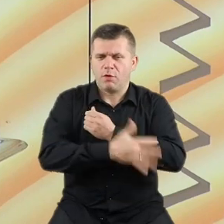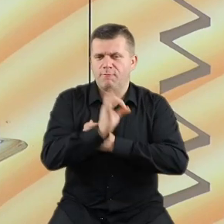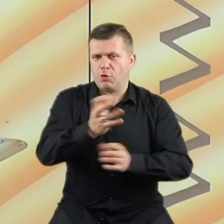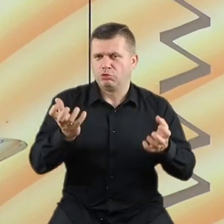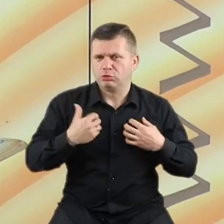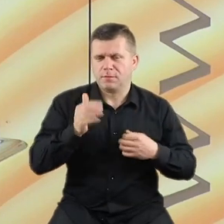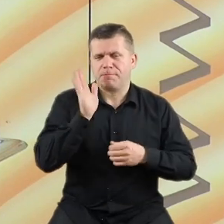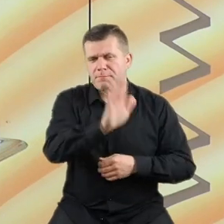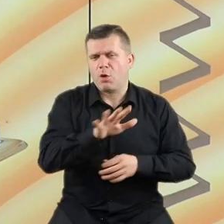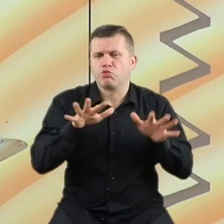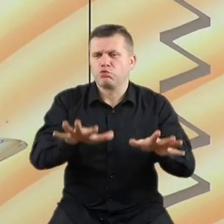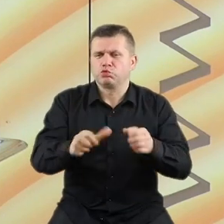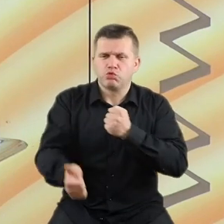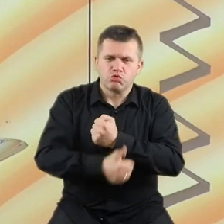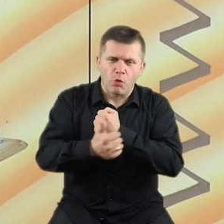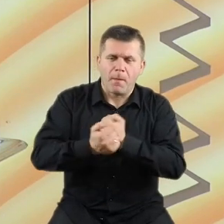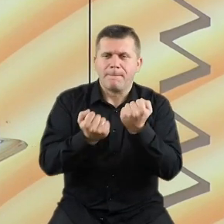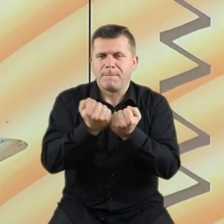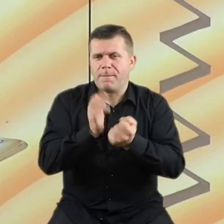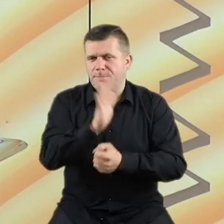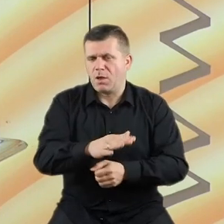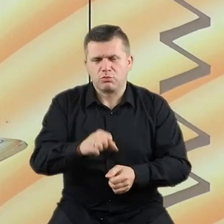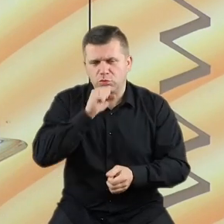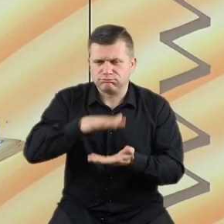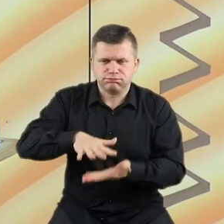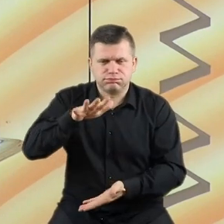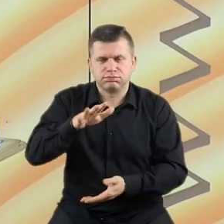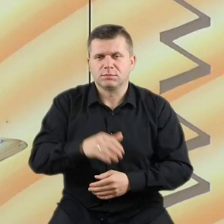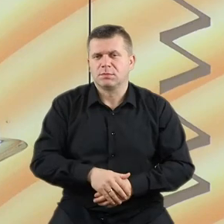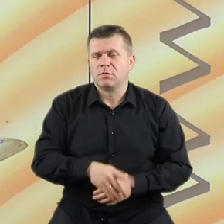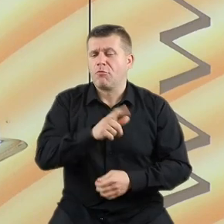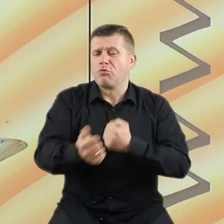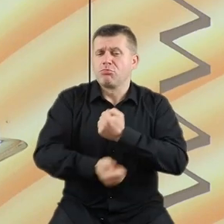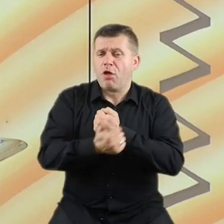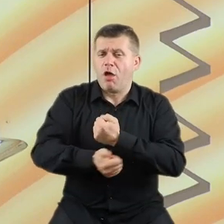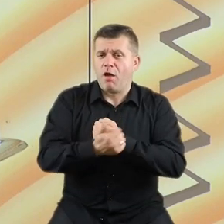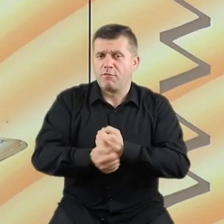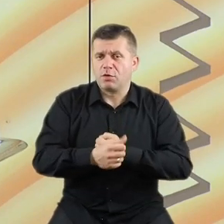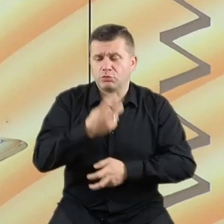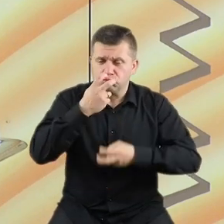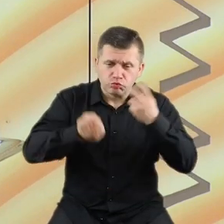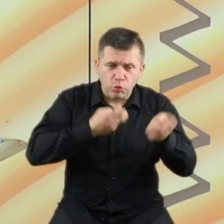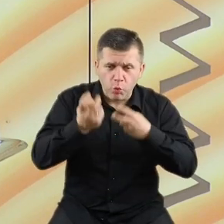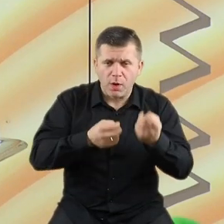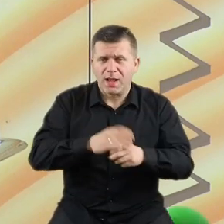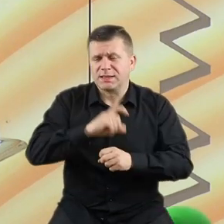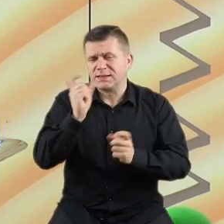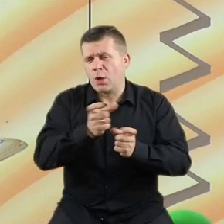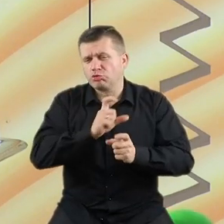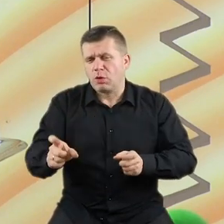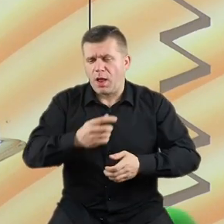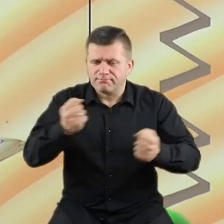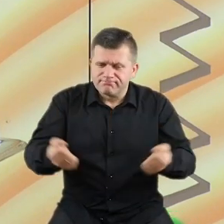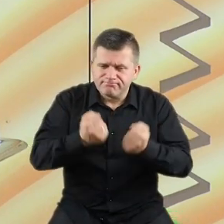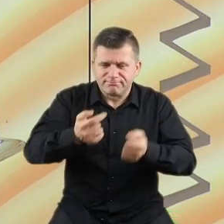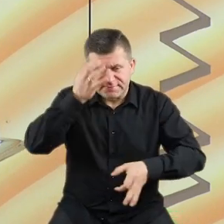Ma mnóstwo dokumentów, ma mnóstwo papierów. Na dowód tego, że szuka, że cały czas